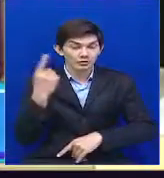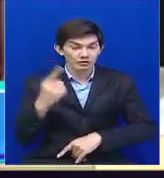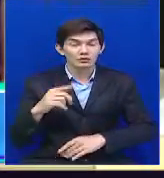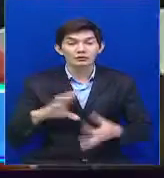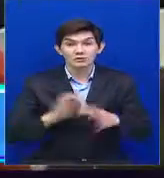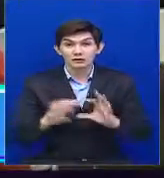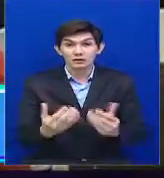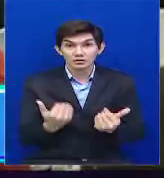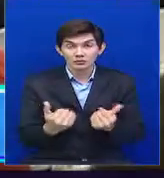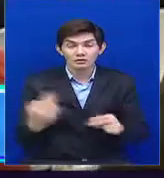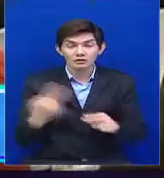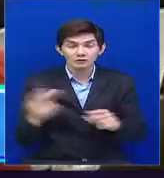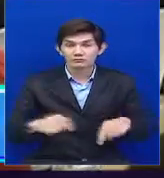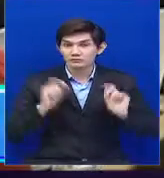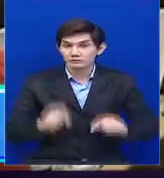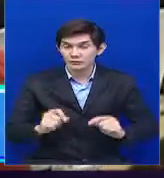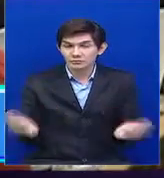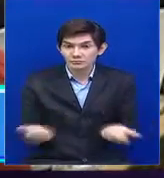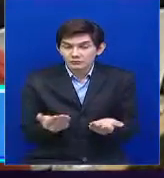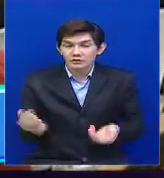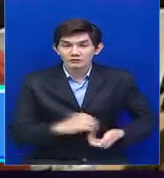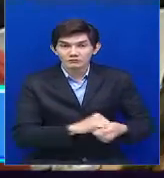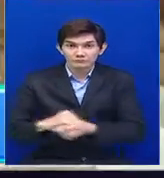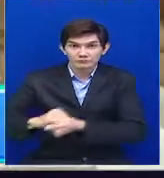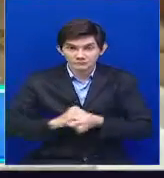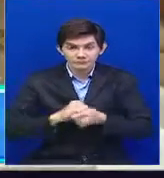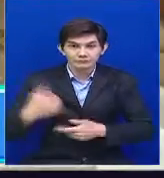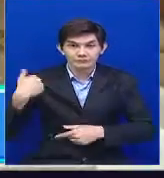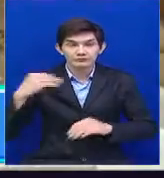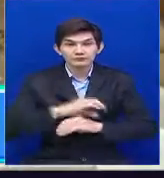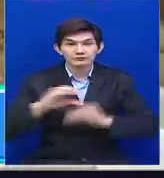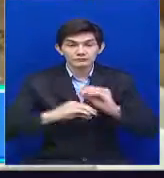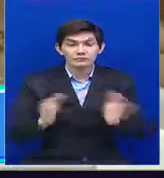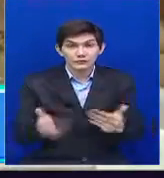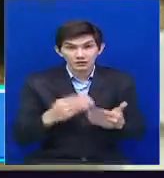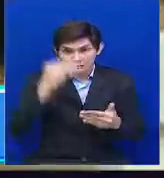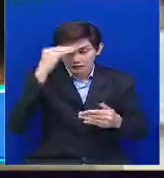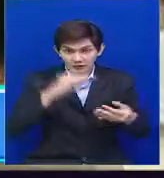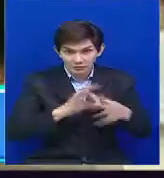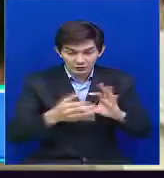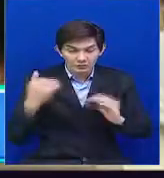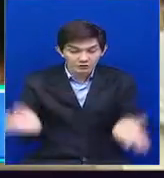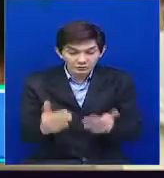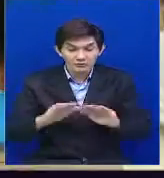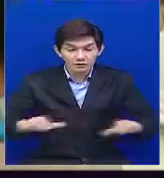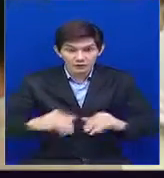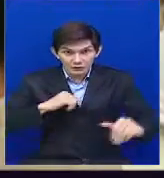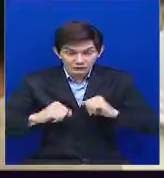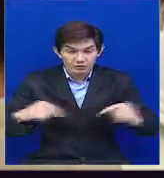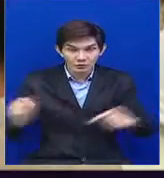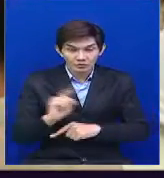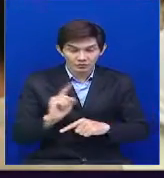และกีฬาลงนามในบันทึกข้อตกลงความร่วมมือร่วมกันในโครงการห้องเรียนกีฬาเพื่อส่งเสริมเยาวชนที่มี